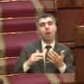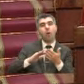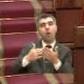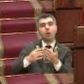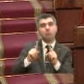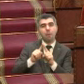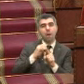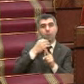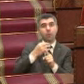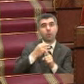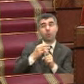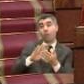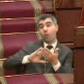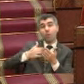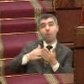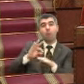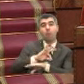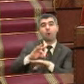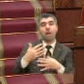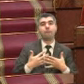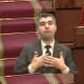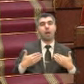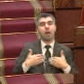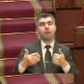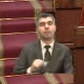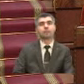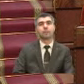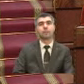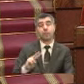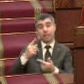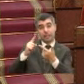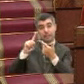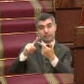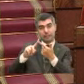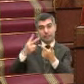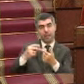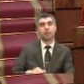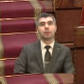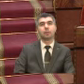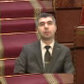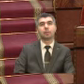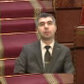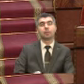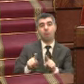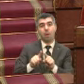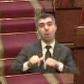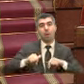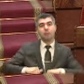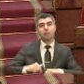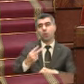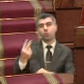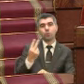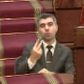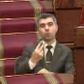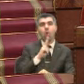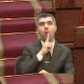هذا القرار الذي احتفل به بالزغاريد. ثانيا بغيت نوه بوزيرين بالحكومة